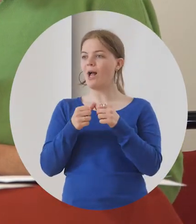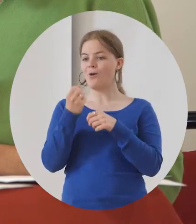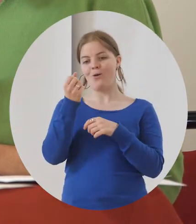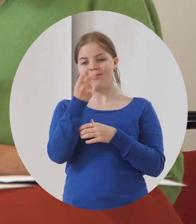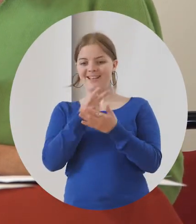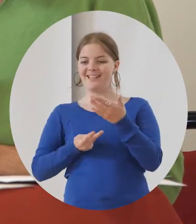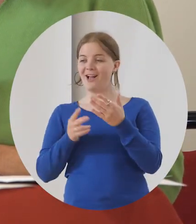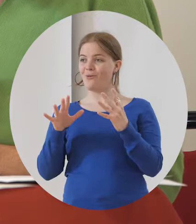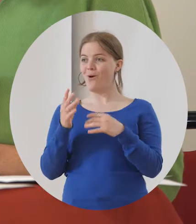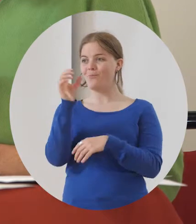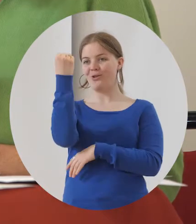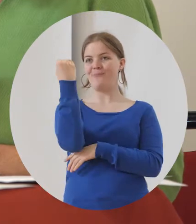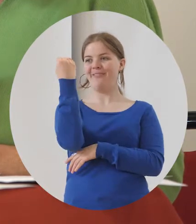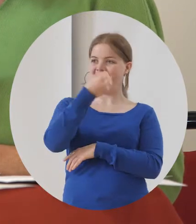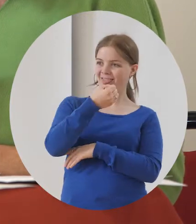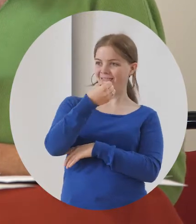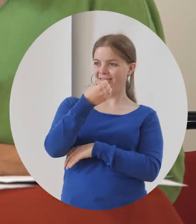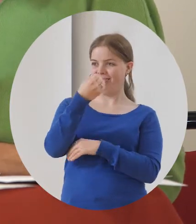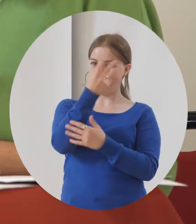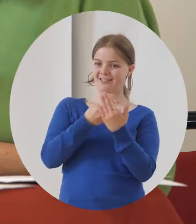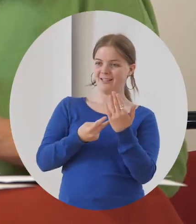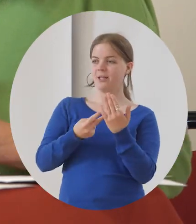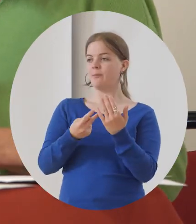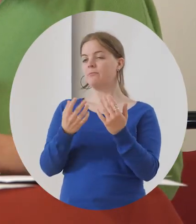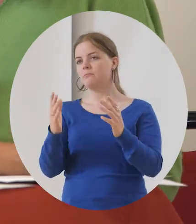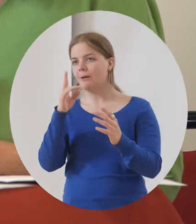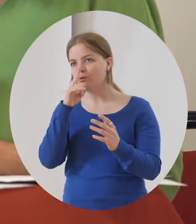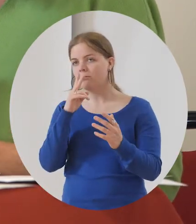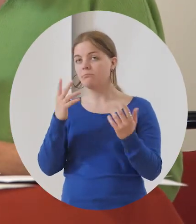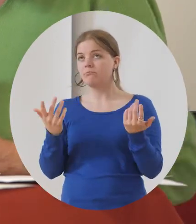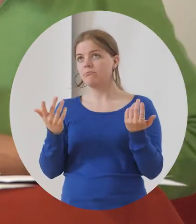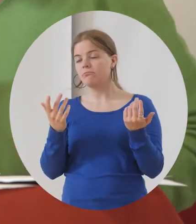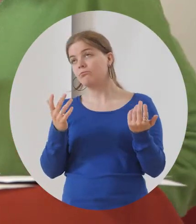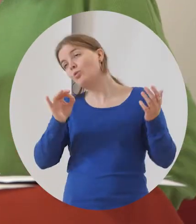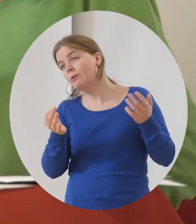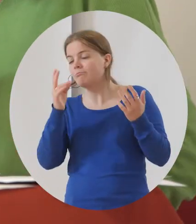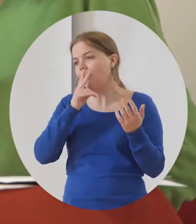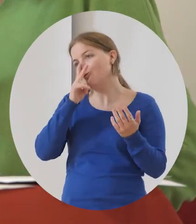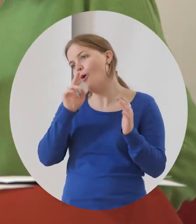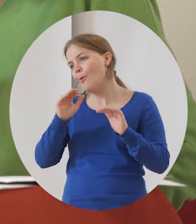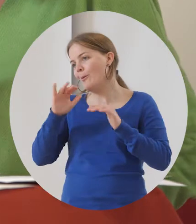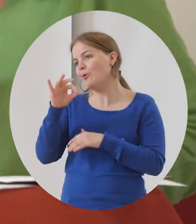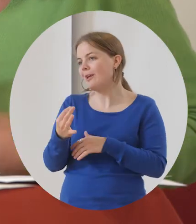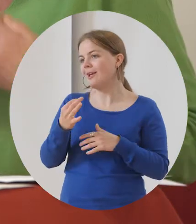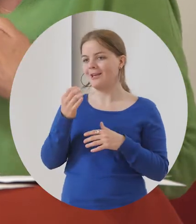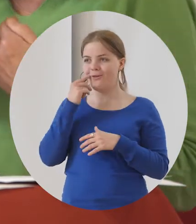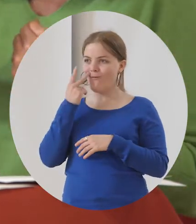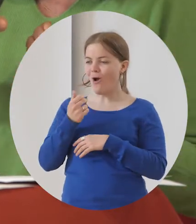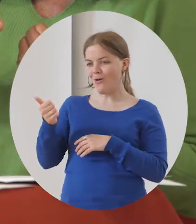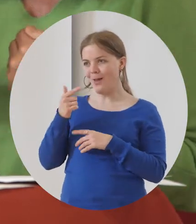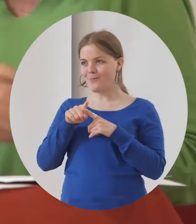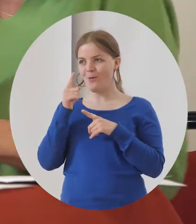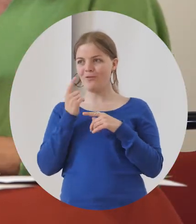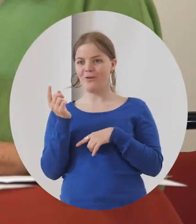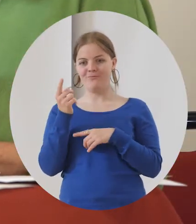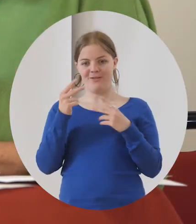penchés. C'est amusant, parce que... Enfin, c'est amusant. Si, c'est amusant quand même, parce de voir qu'ils se vivent